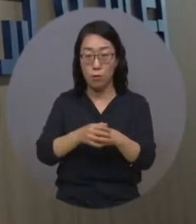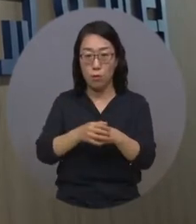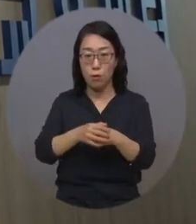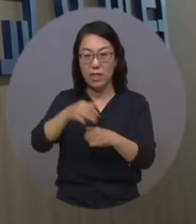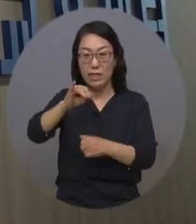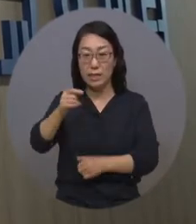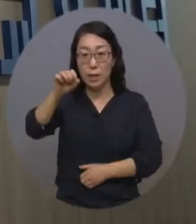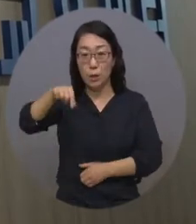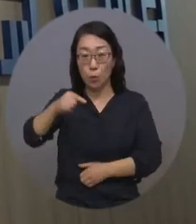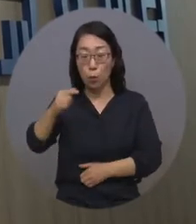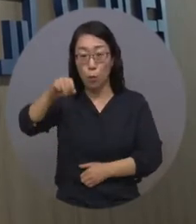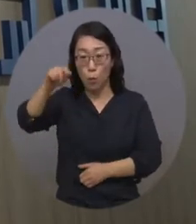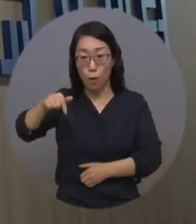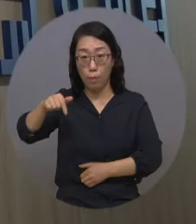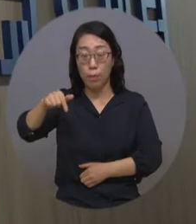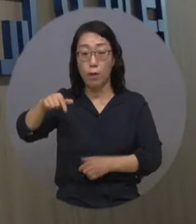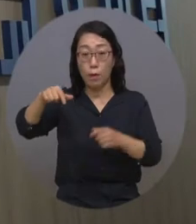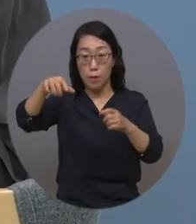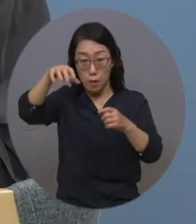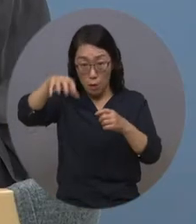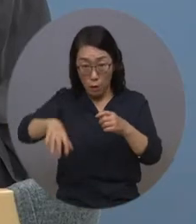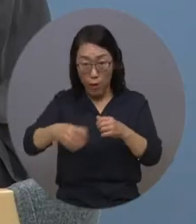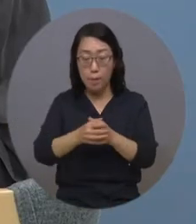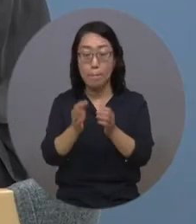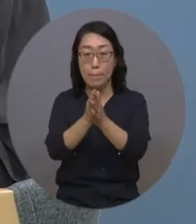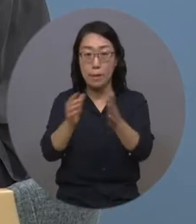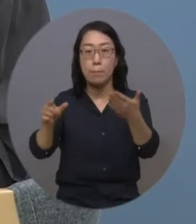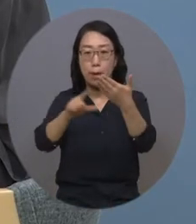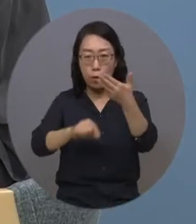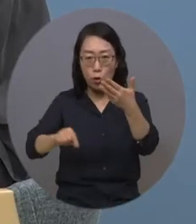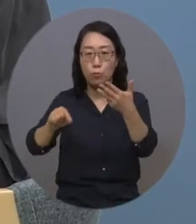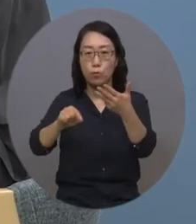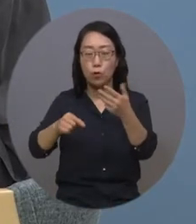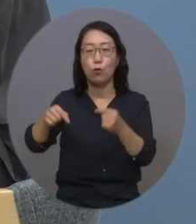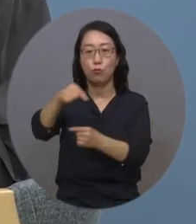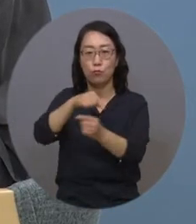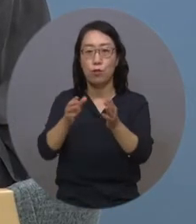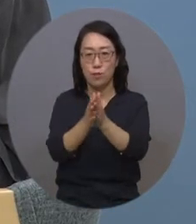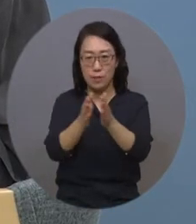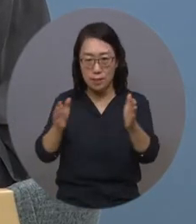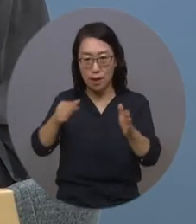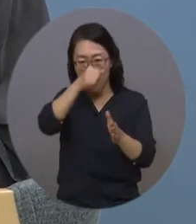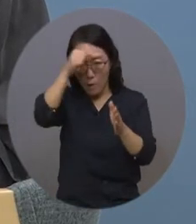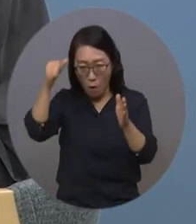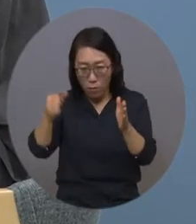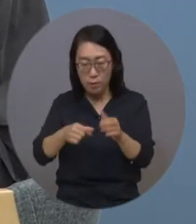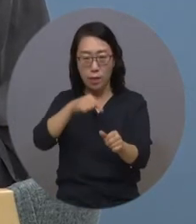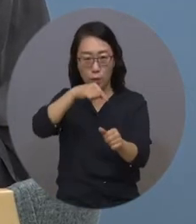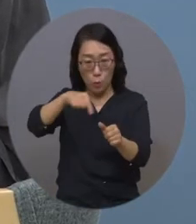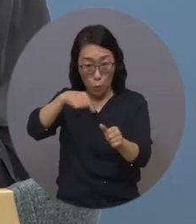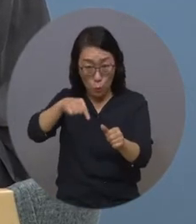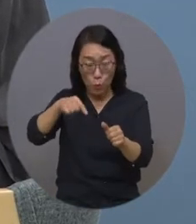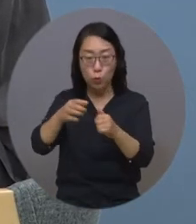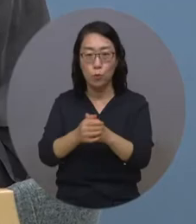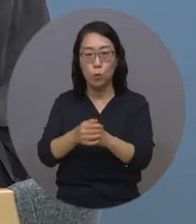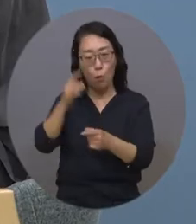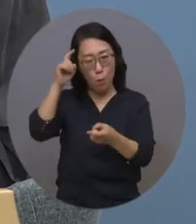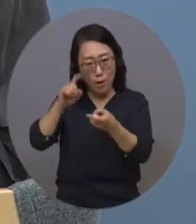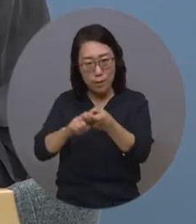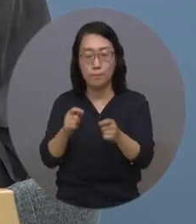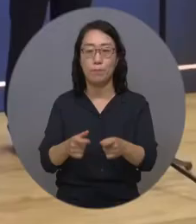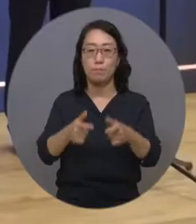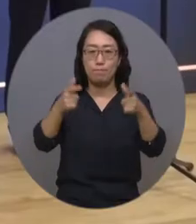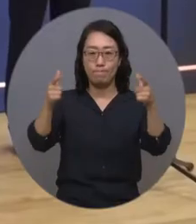자리 잡고 8월부터 본격적으로 운영해 시민들의 평생교육, 평생직업에 대한 관심이 높아지고